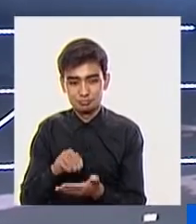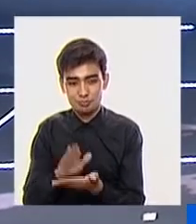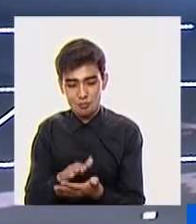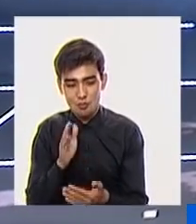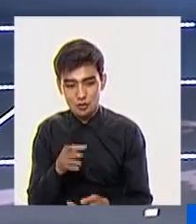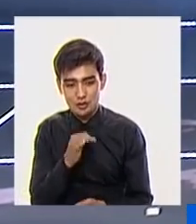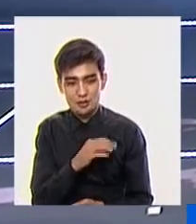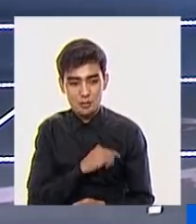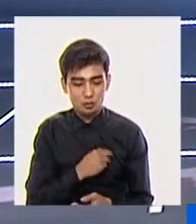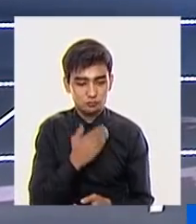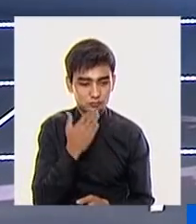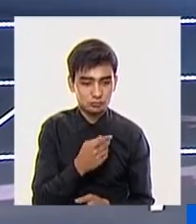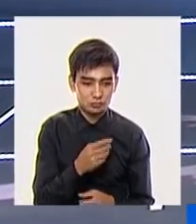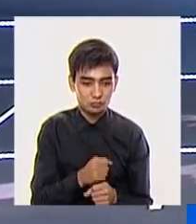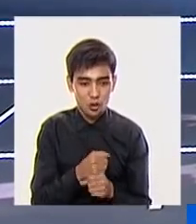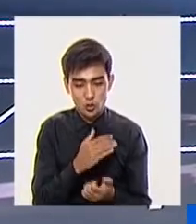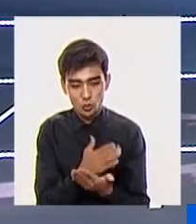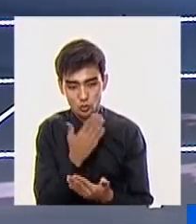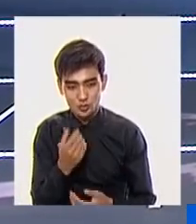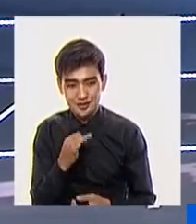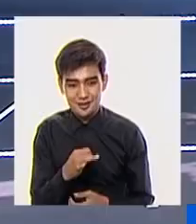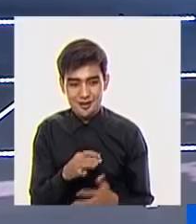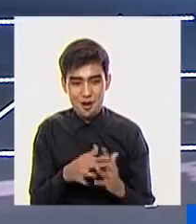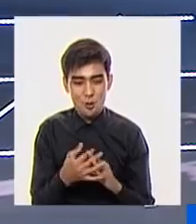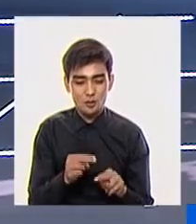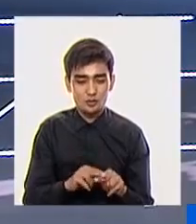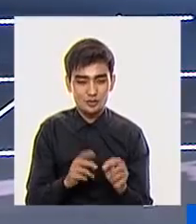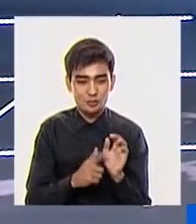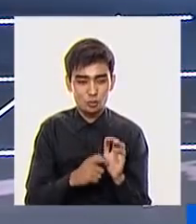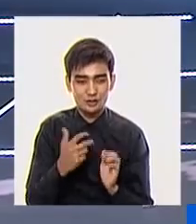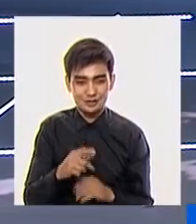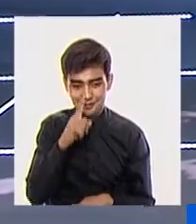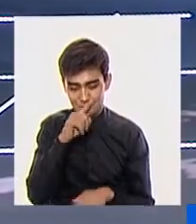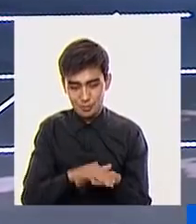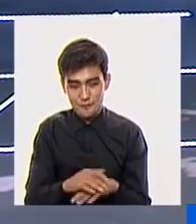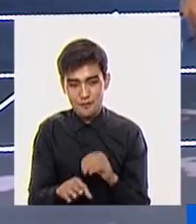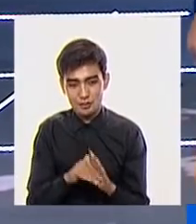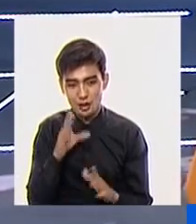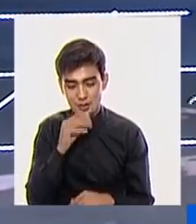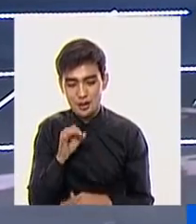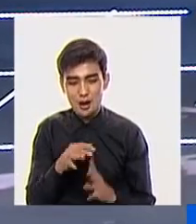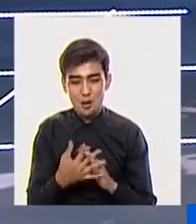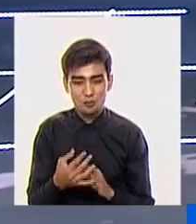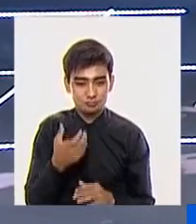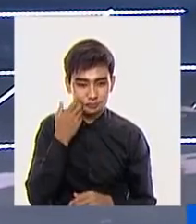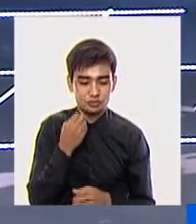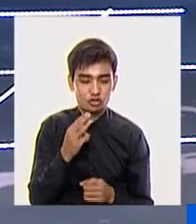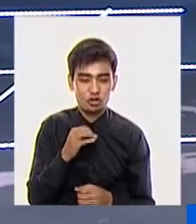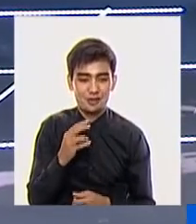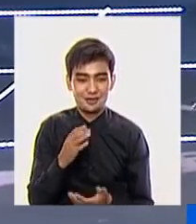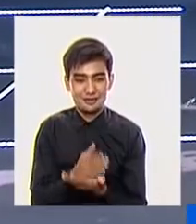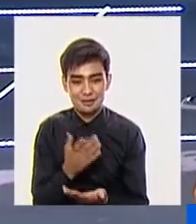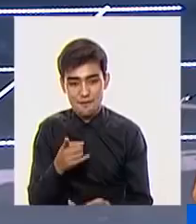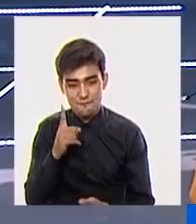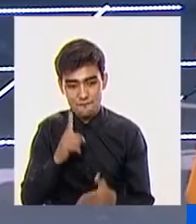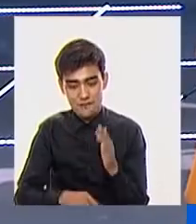него за его работу. Всего таким образом назначение получат 730 акимов. Как сельчане воспользовались этим шансом? Верят ли они в